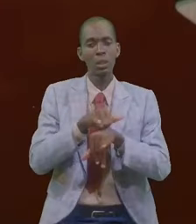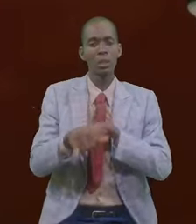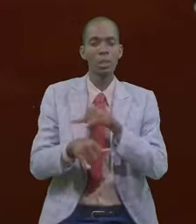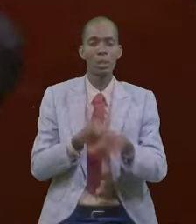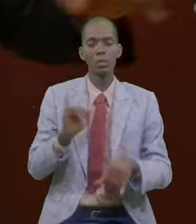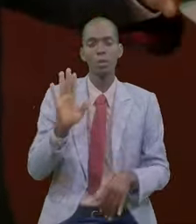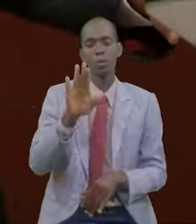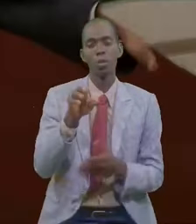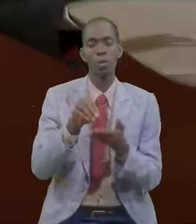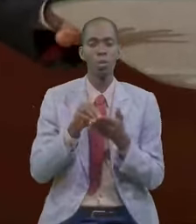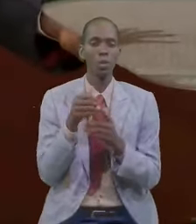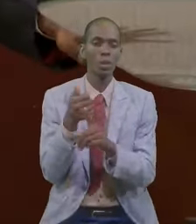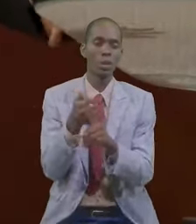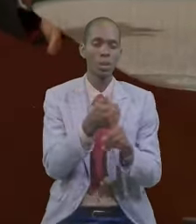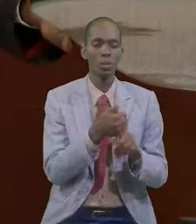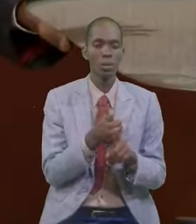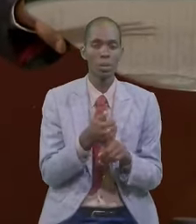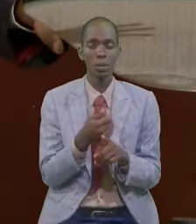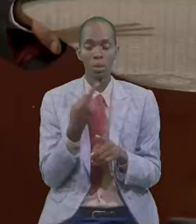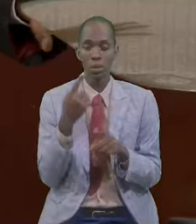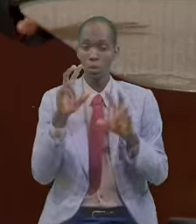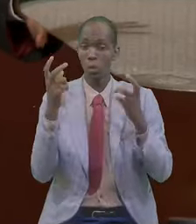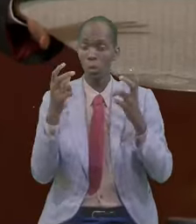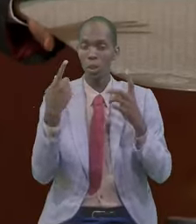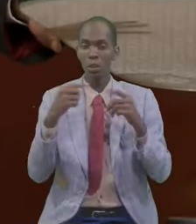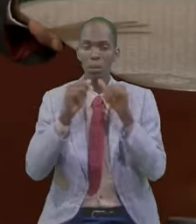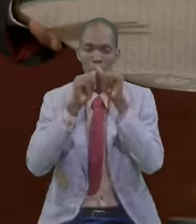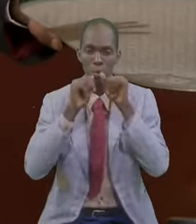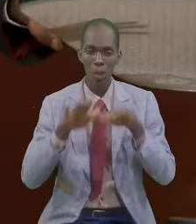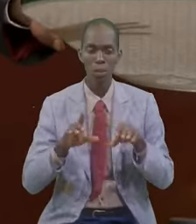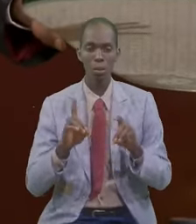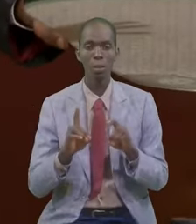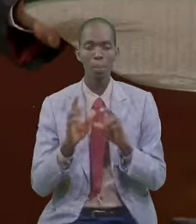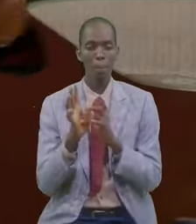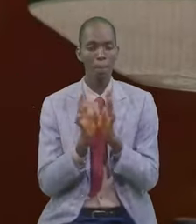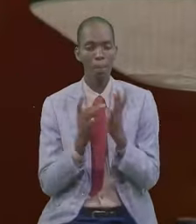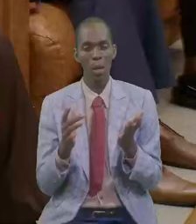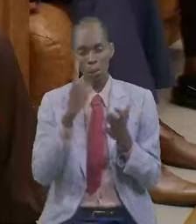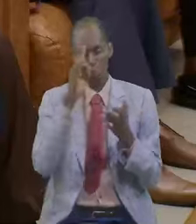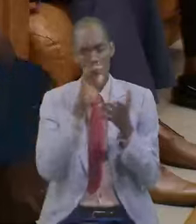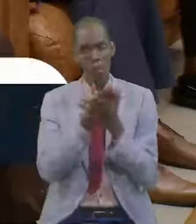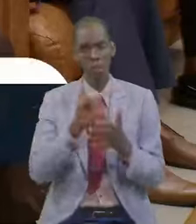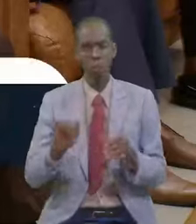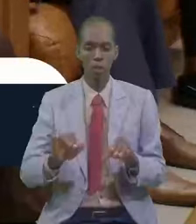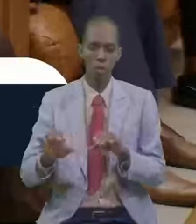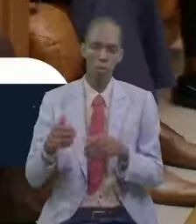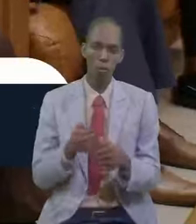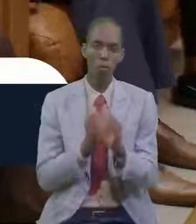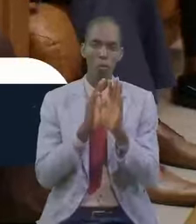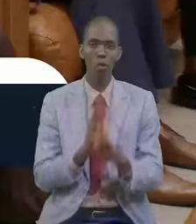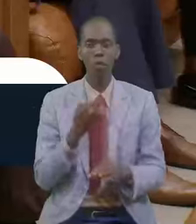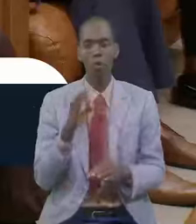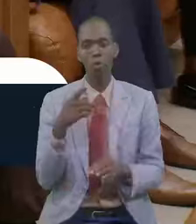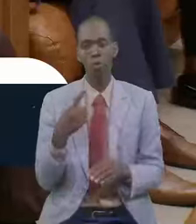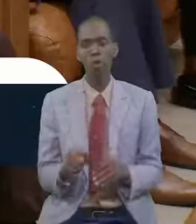pas à l'écouter, en vous trompant vous-même, pas de faux raisonnements. Les pratiquants bienheureux qui croient à